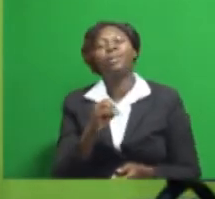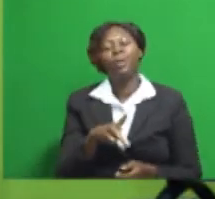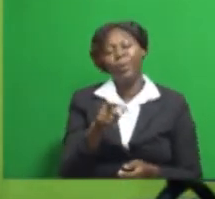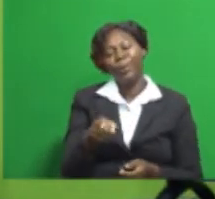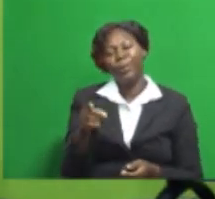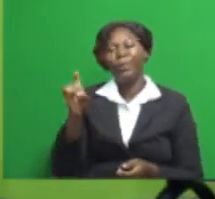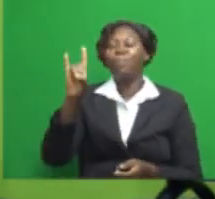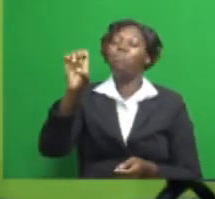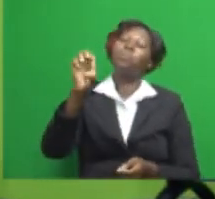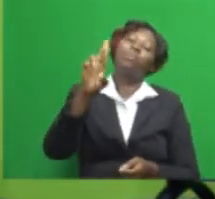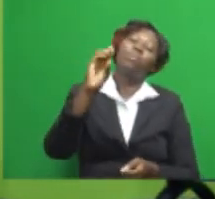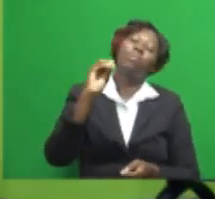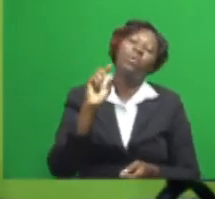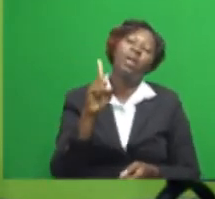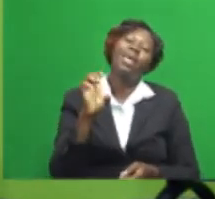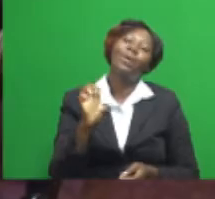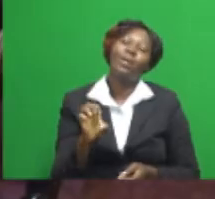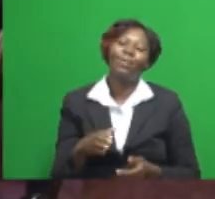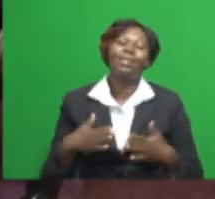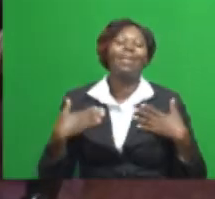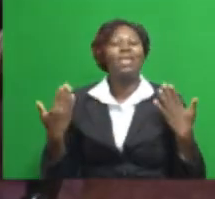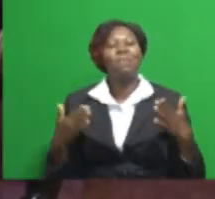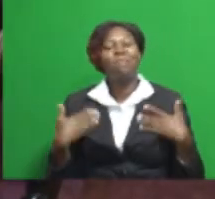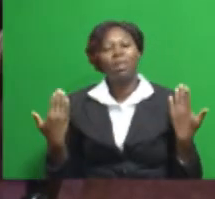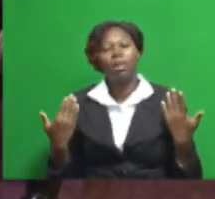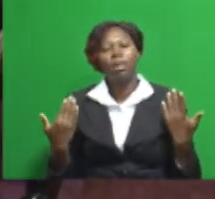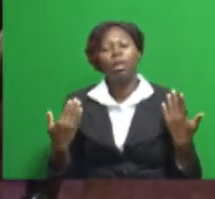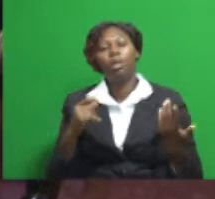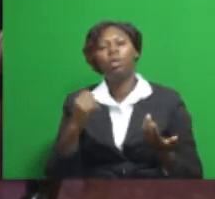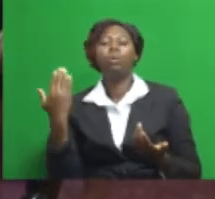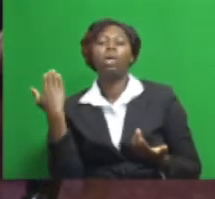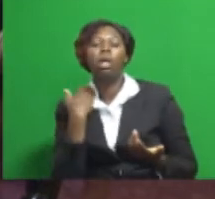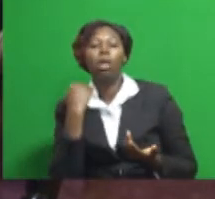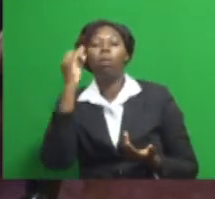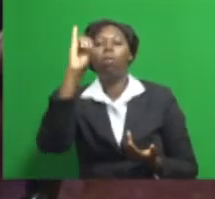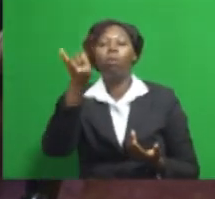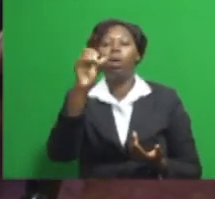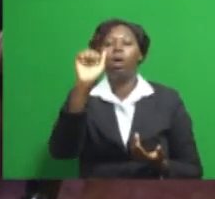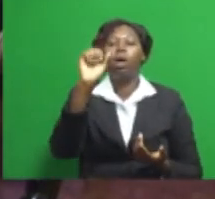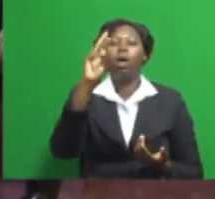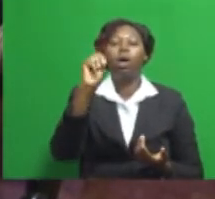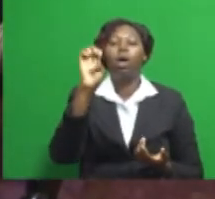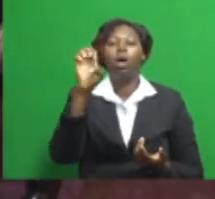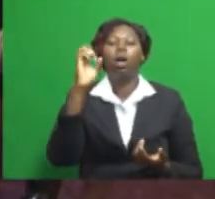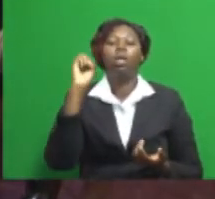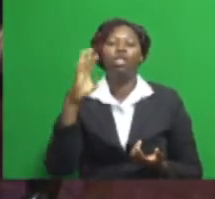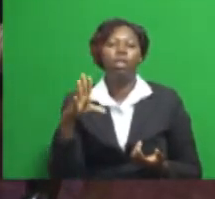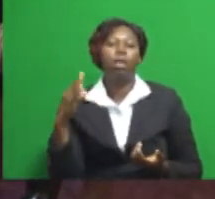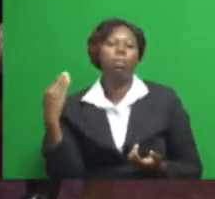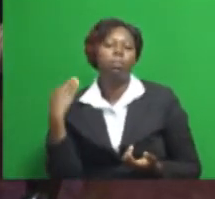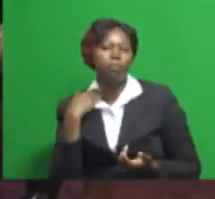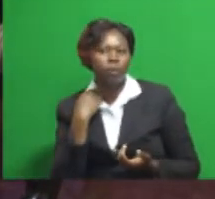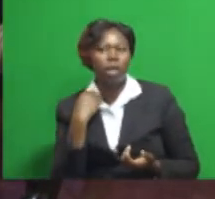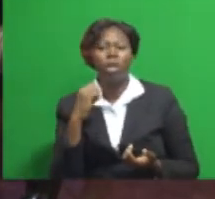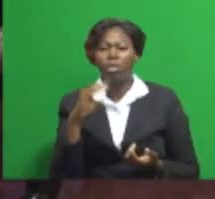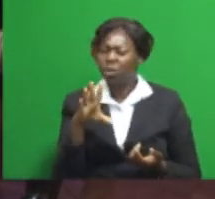James. Eh. Muona James akadimburwa kapa. Mhm. Akaurayo. Akaurayo. Eh. But kuti Mwari uyu anochengetwa. Yeah. Yeah. Panoita kunge